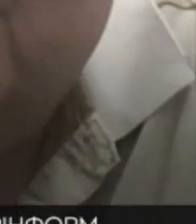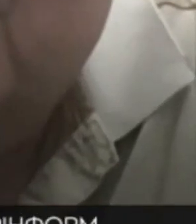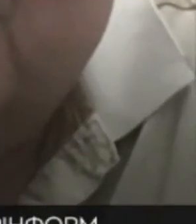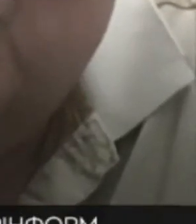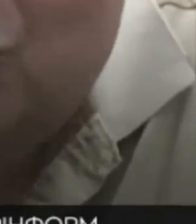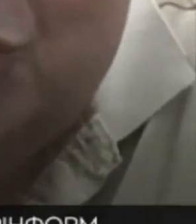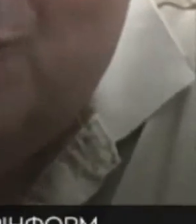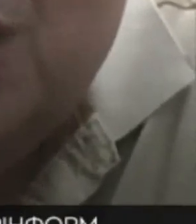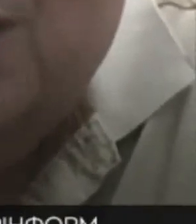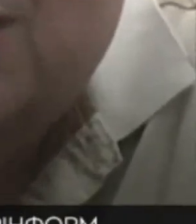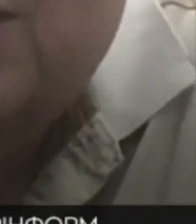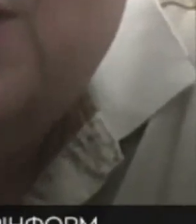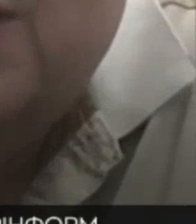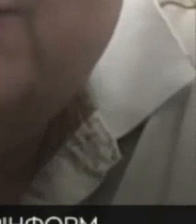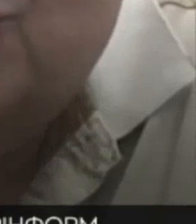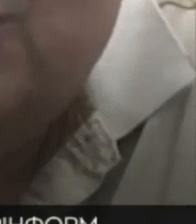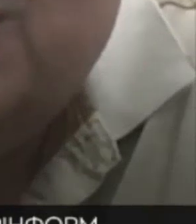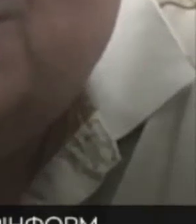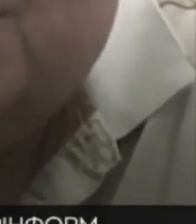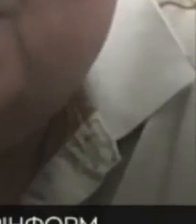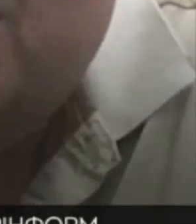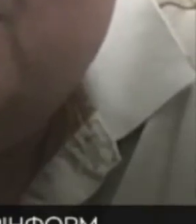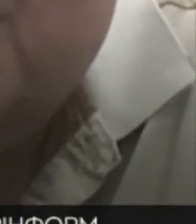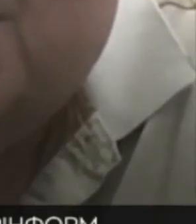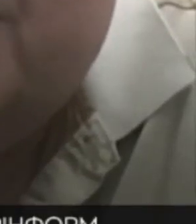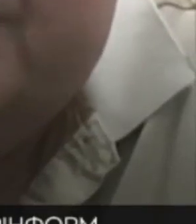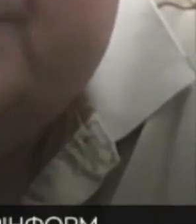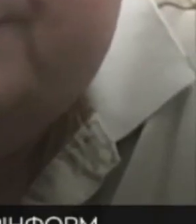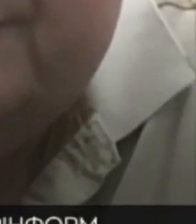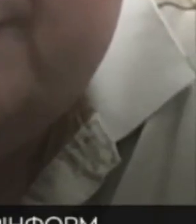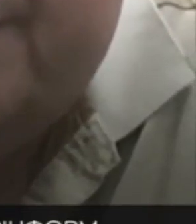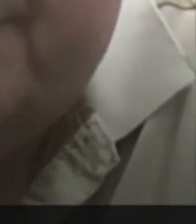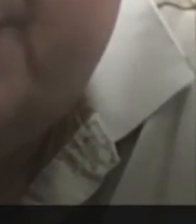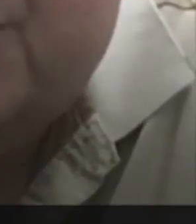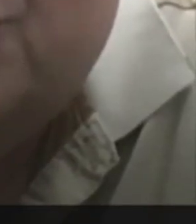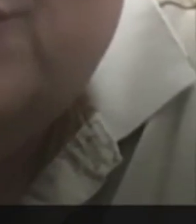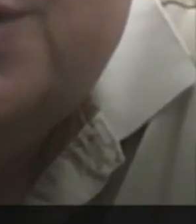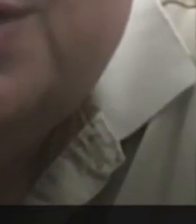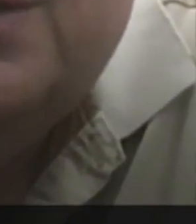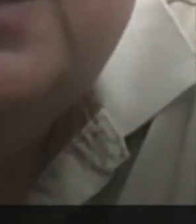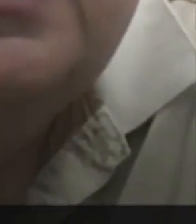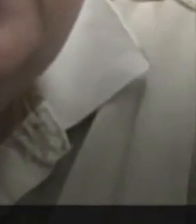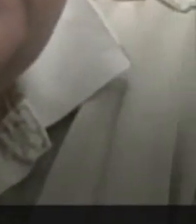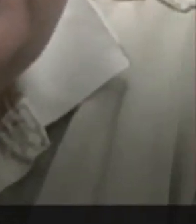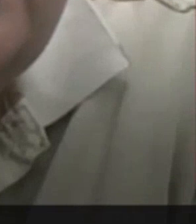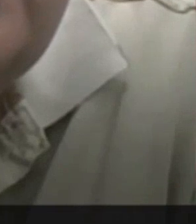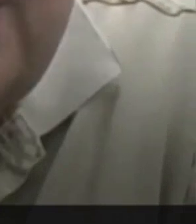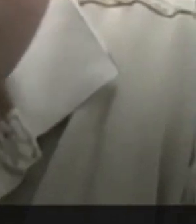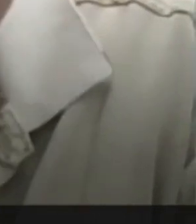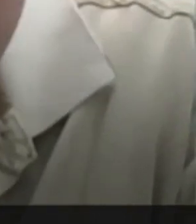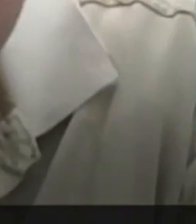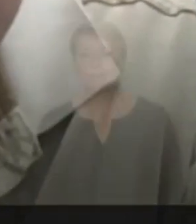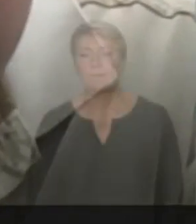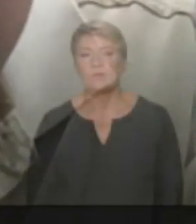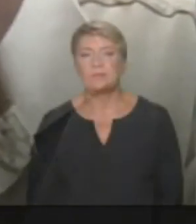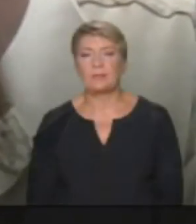десяток буч маленьких вдоль границы с сектором Газа. Что вы говорите? Ірпінь. Ну, Буча, Ірпінь –